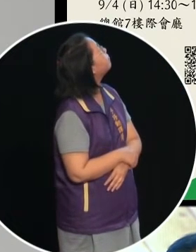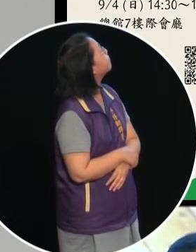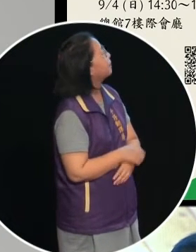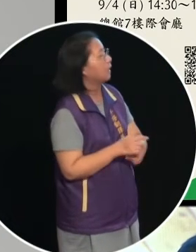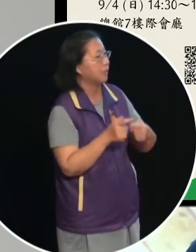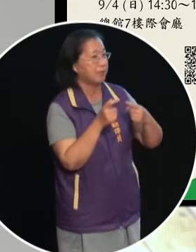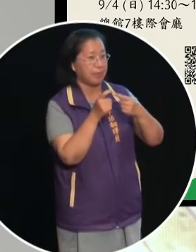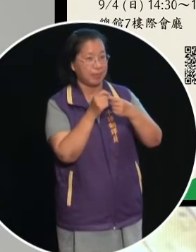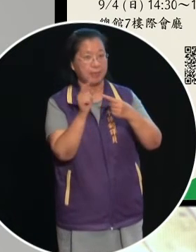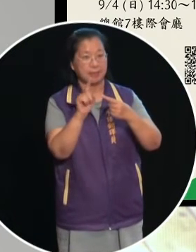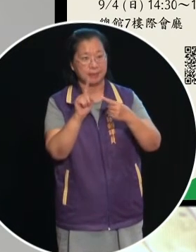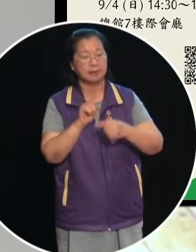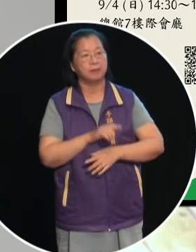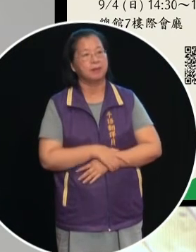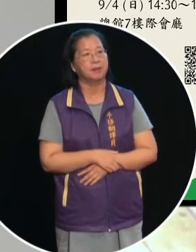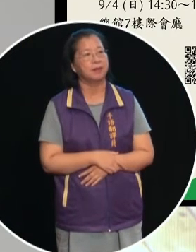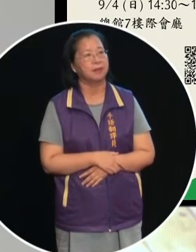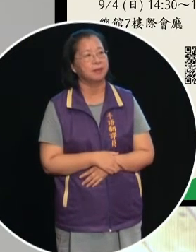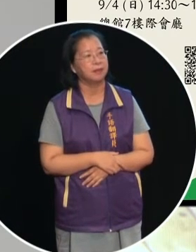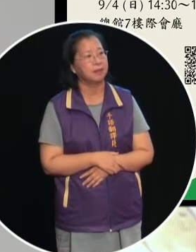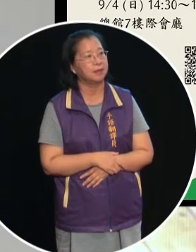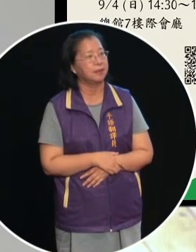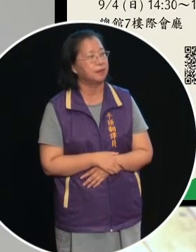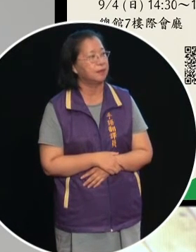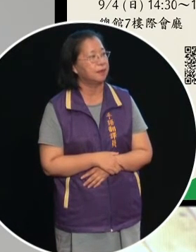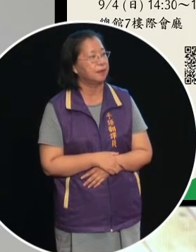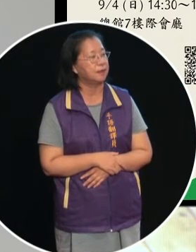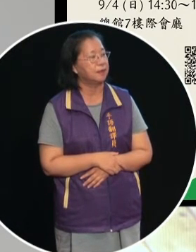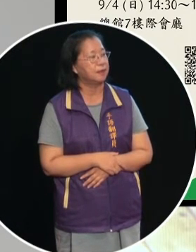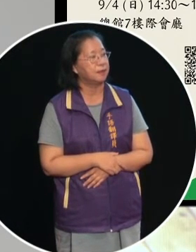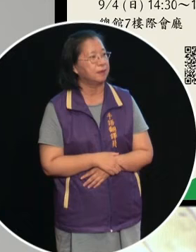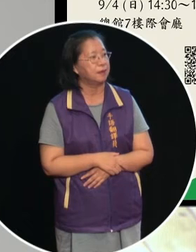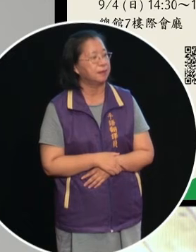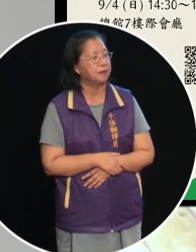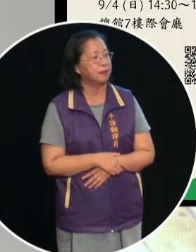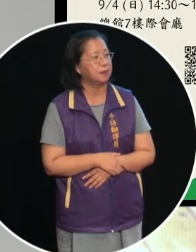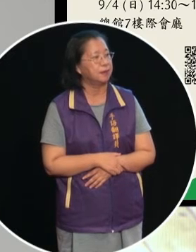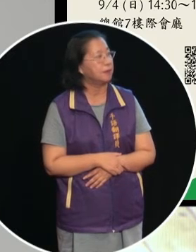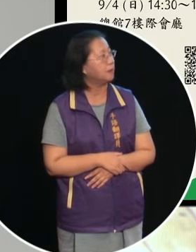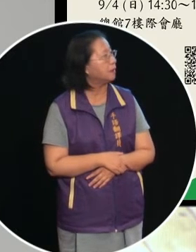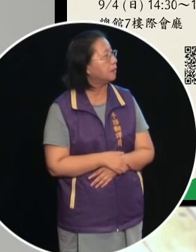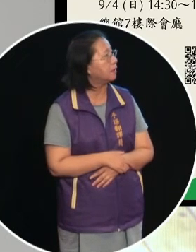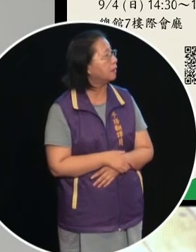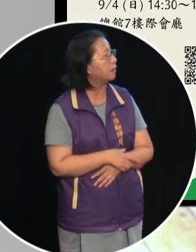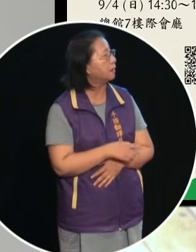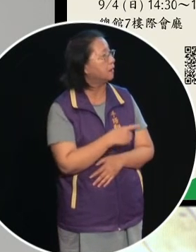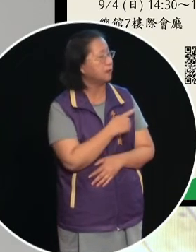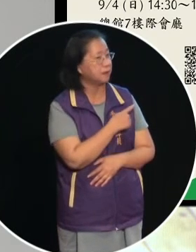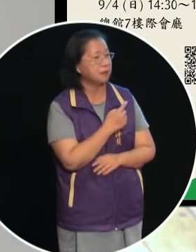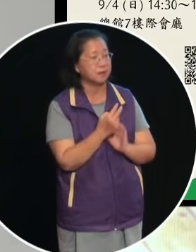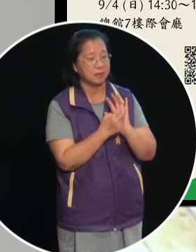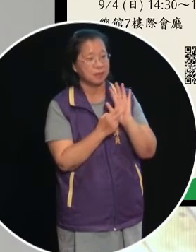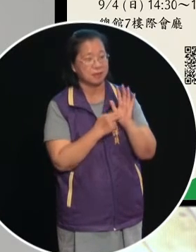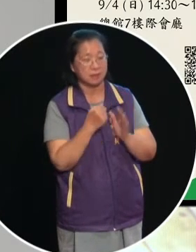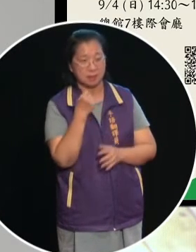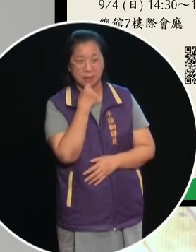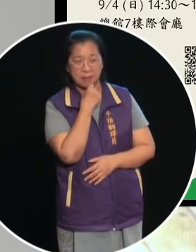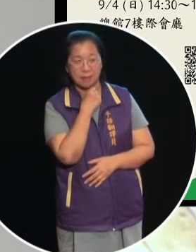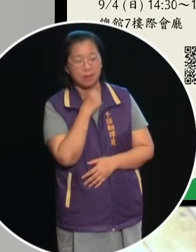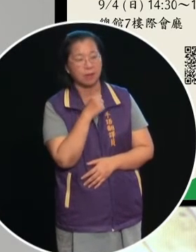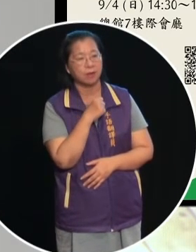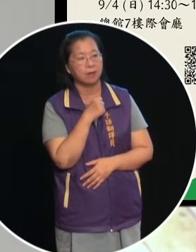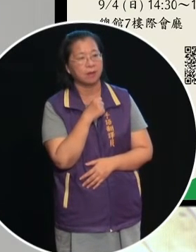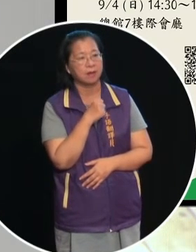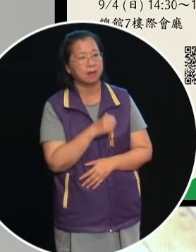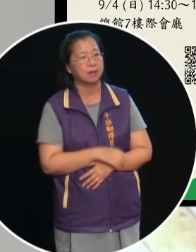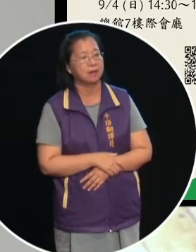第一，这个我这个已经对不用讲嘛，就是台湾方面就多加